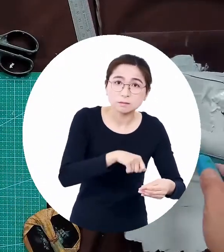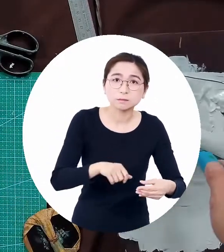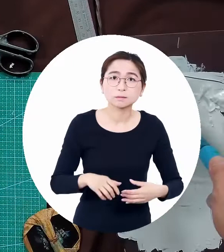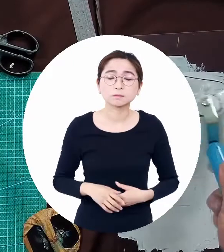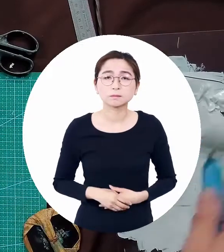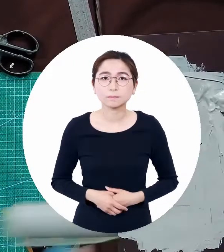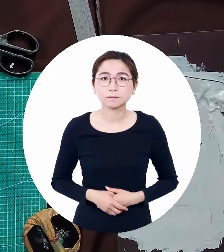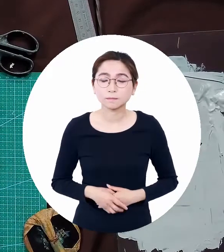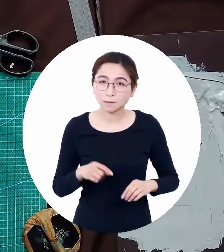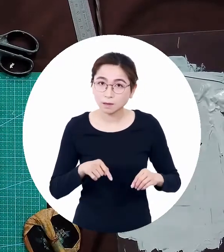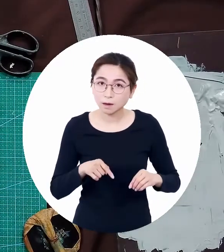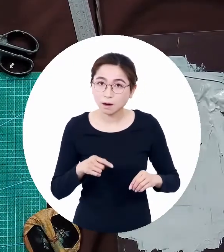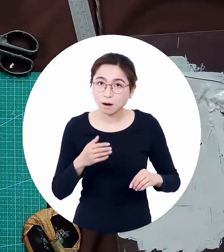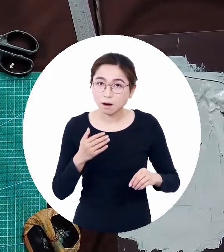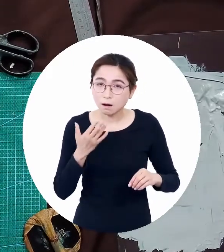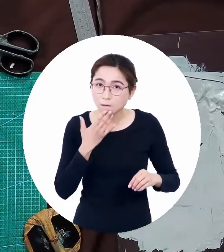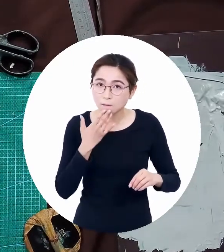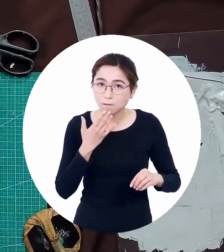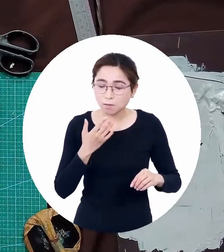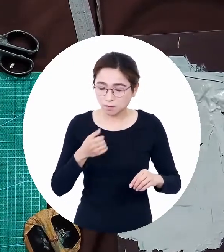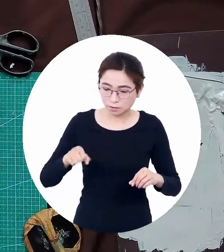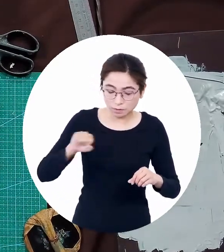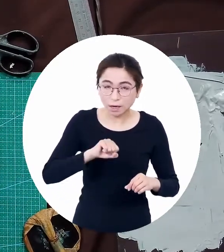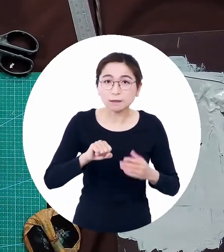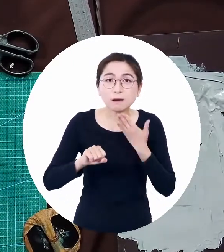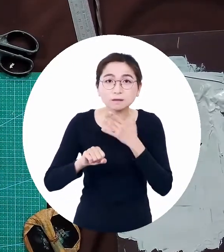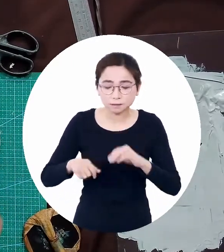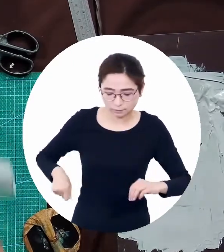啦。咁咪唔夠墨，再落啲顏色落去啦。